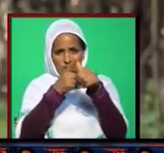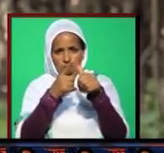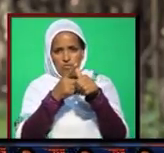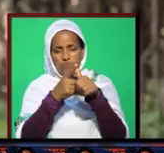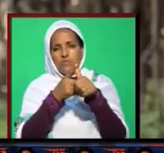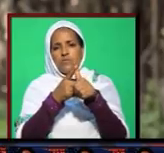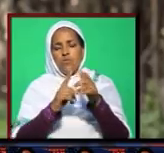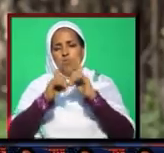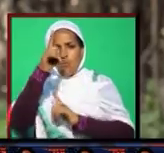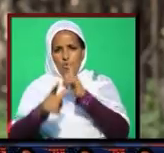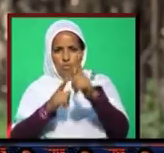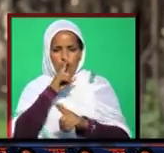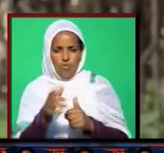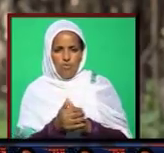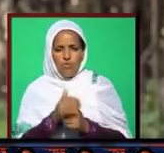ሀብቱ አንዱ